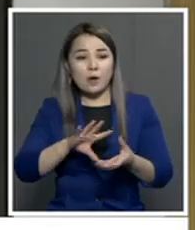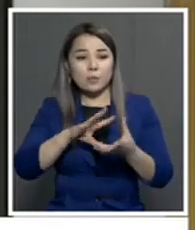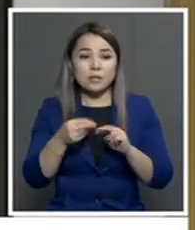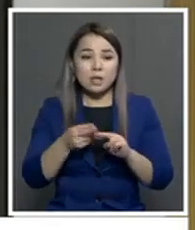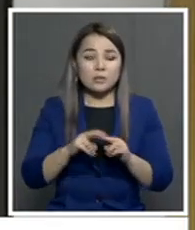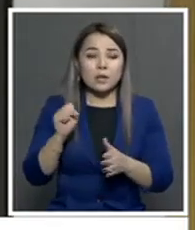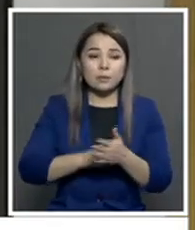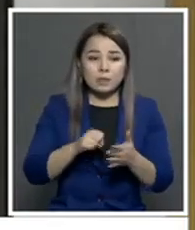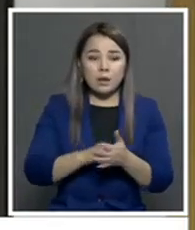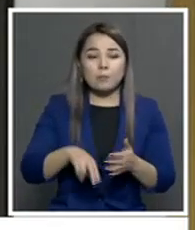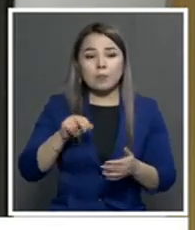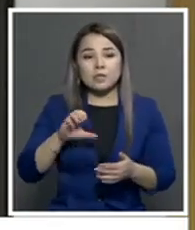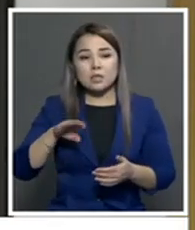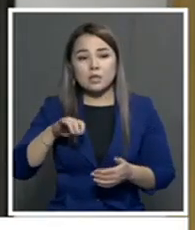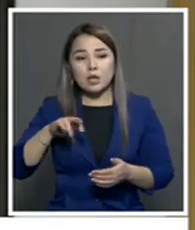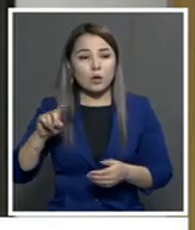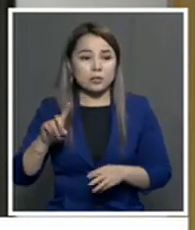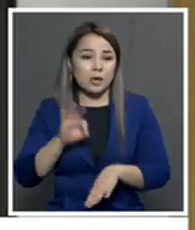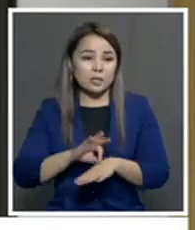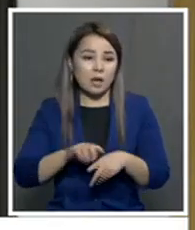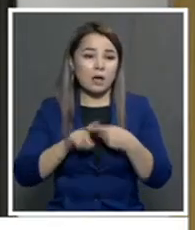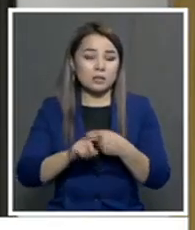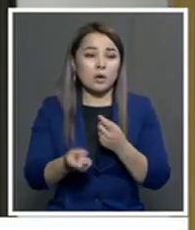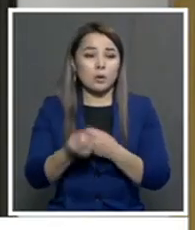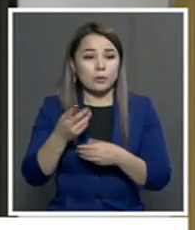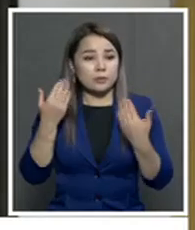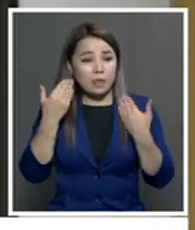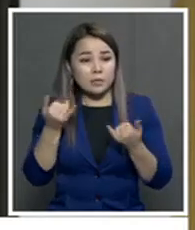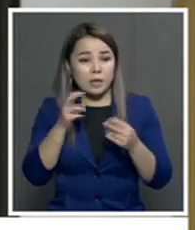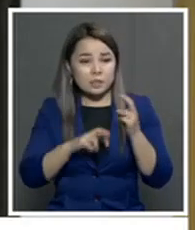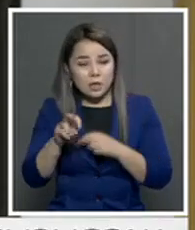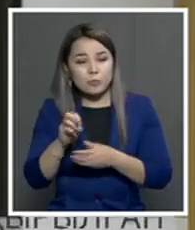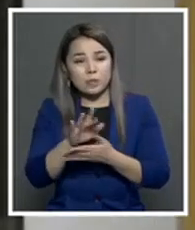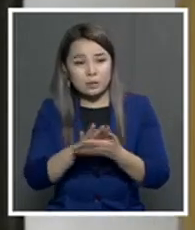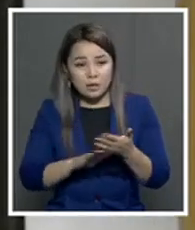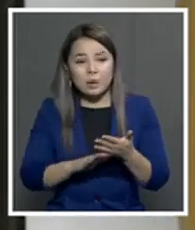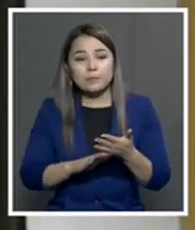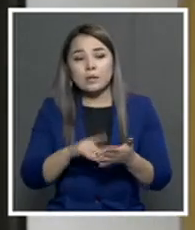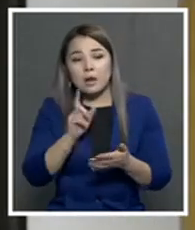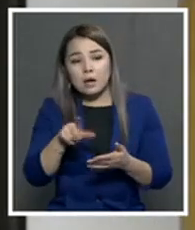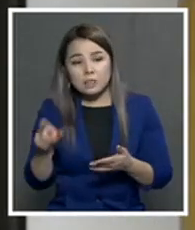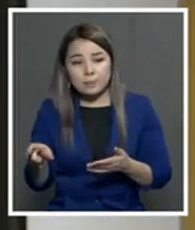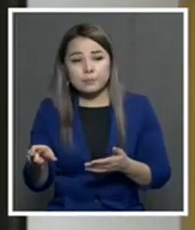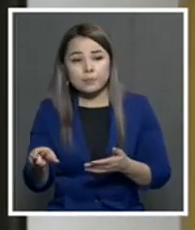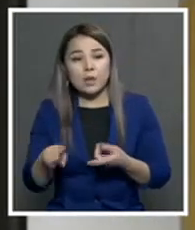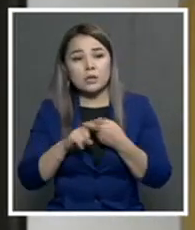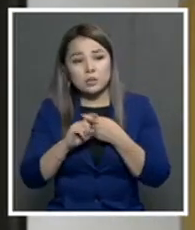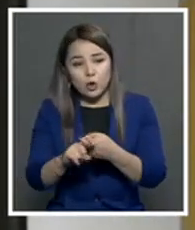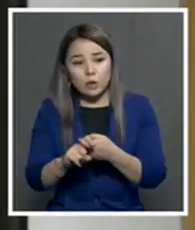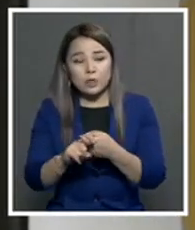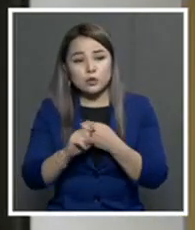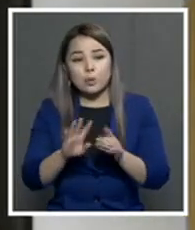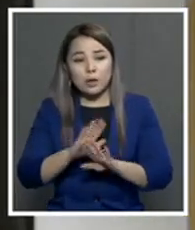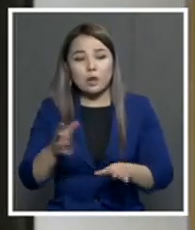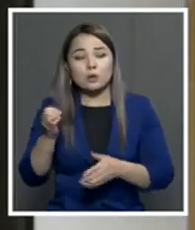не себептен бұл пастереллез банағы инфекция болғаны, және ары қарай оның адамға деген жұғатын